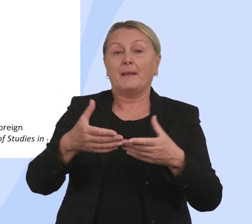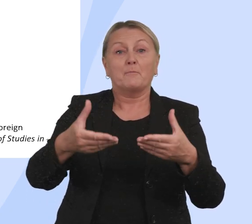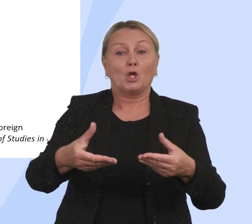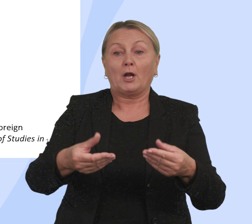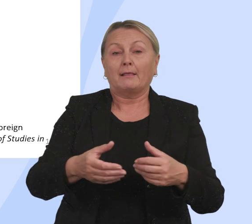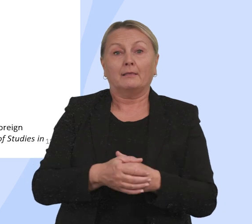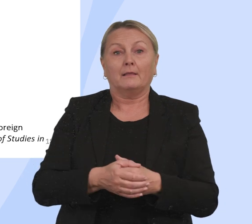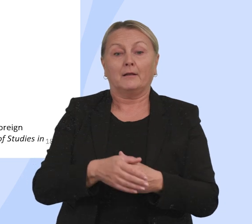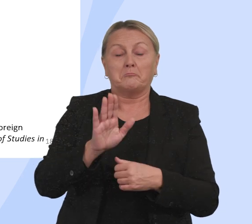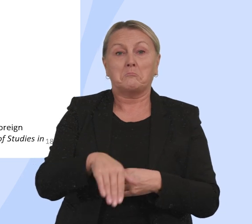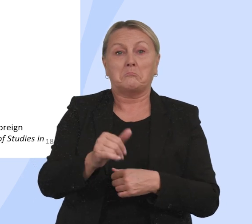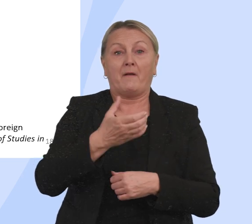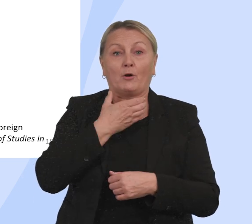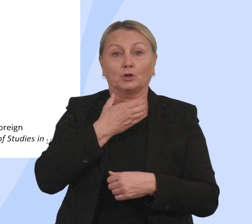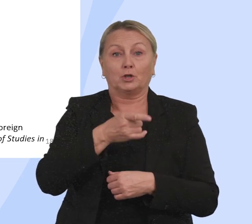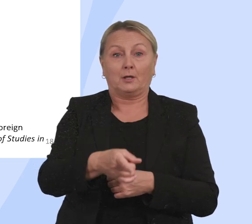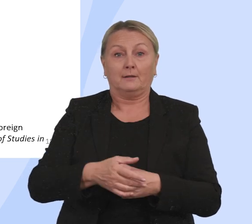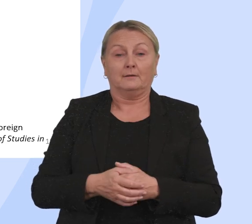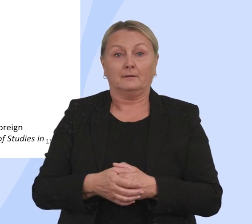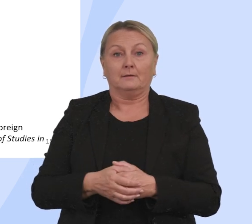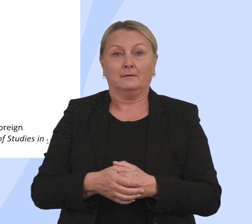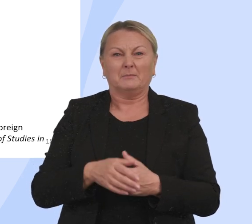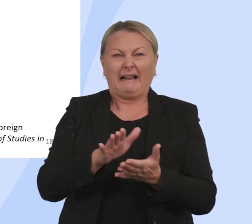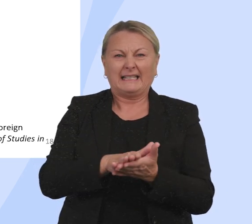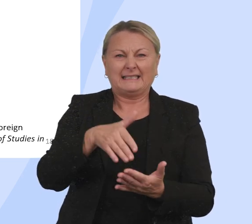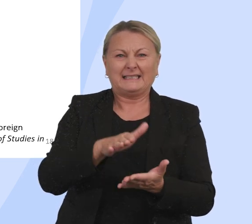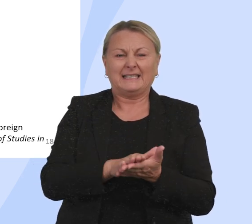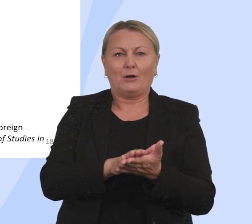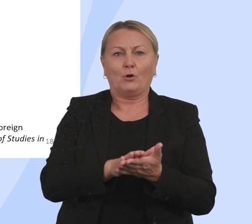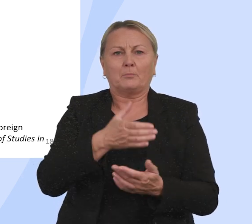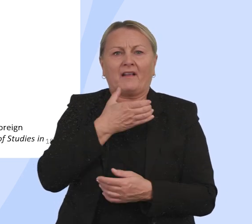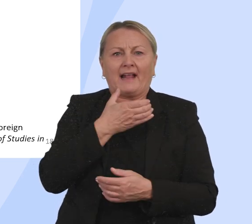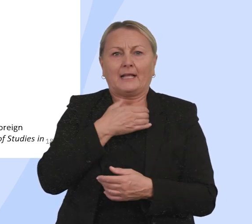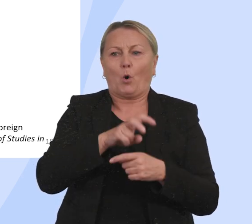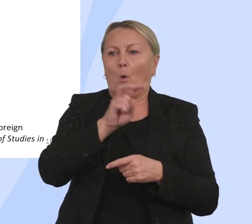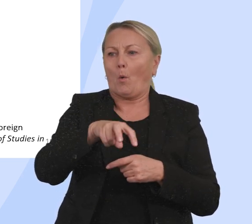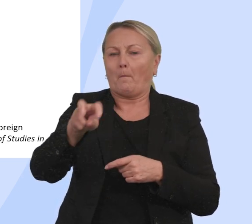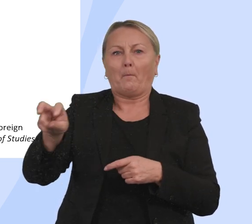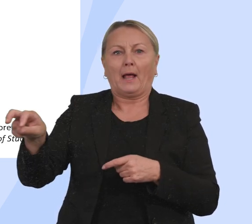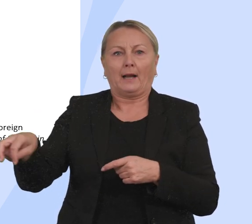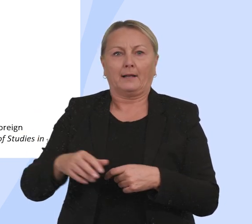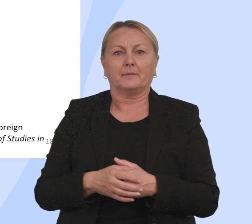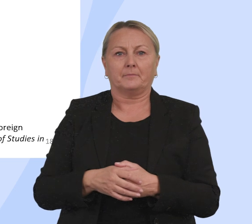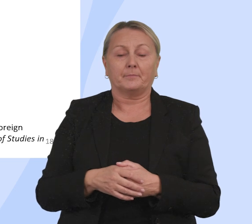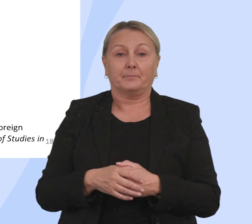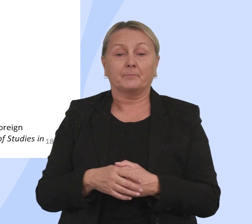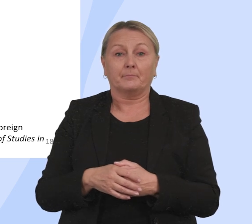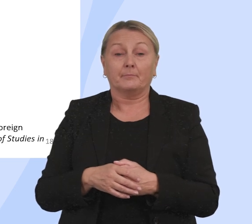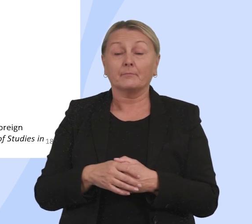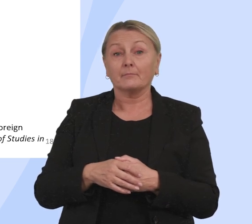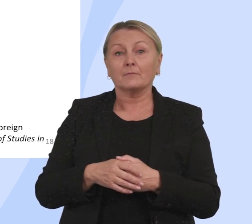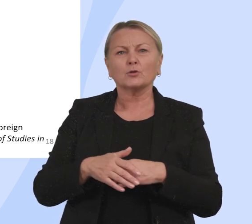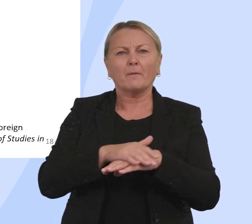frø, som er klistret, og som kvikker, og som hopper væk, og som føles kold